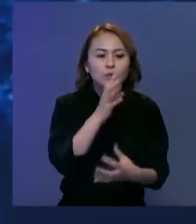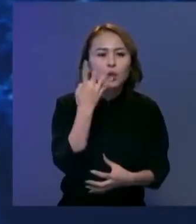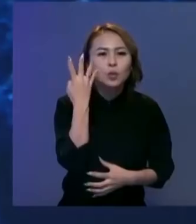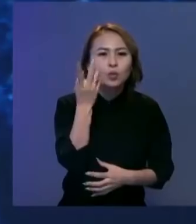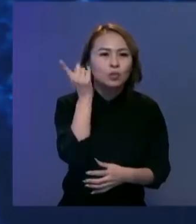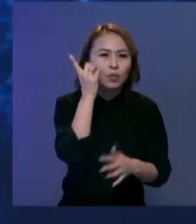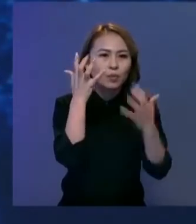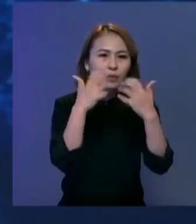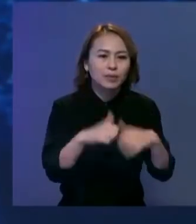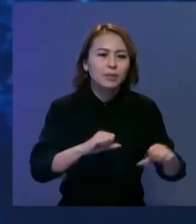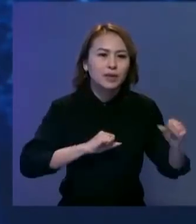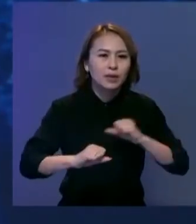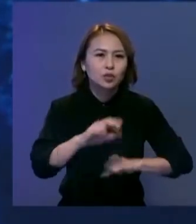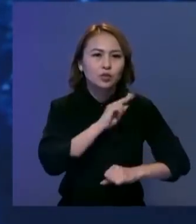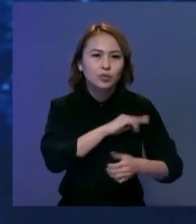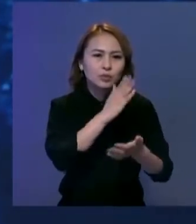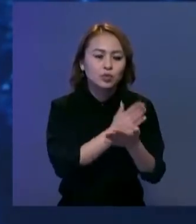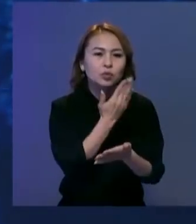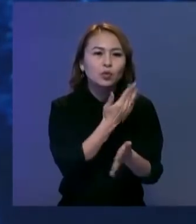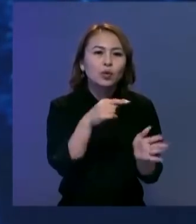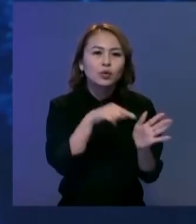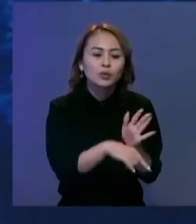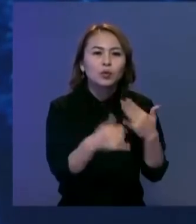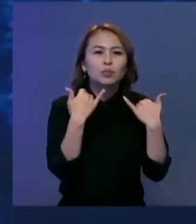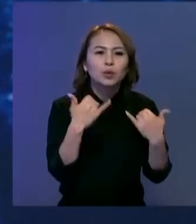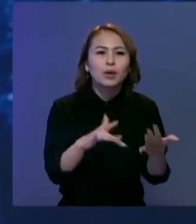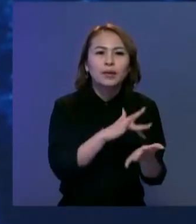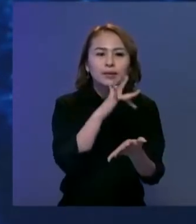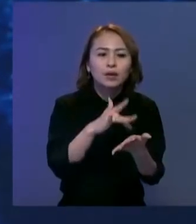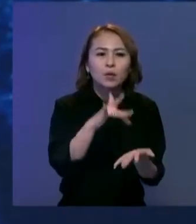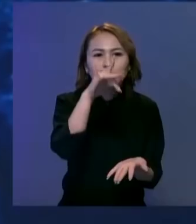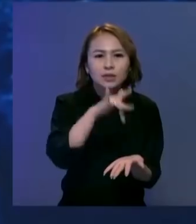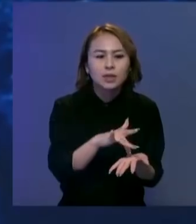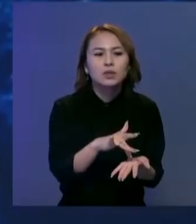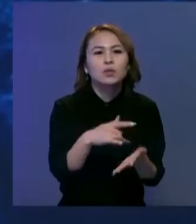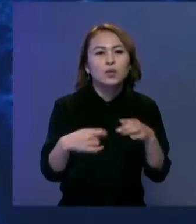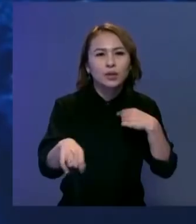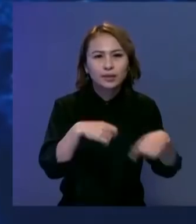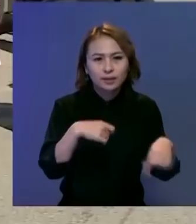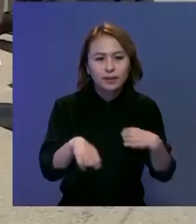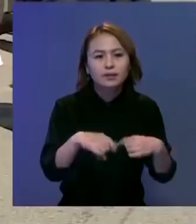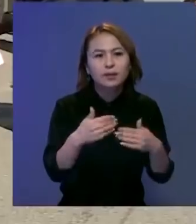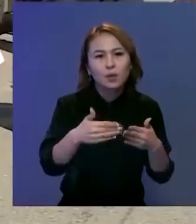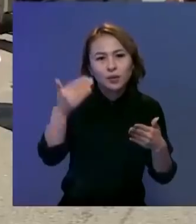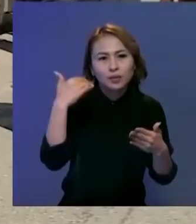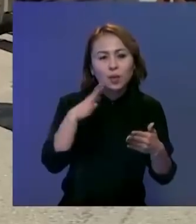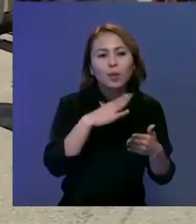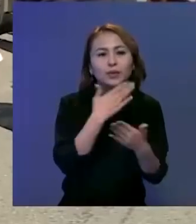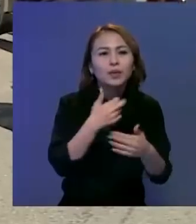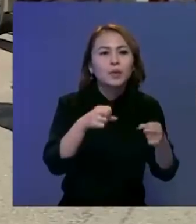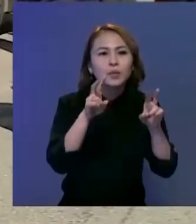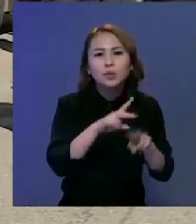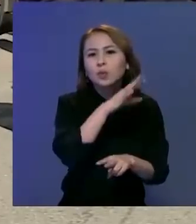автобустығы төрт мобилді бригада жұмыстеп жатыр. Соның біреу бүгін қаланың қақ ортасындағы саулау орталықтарының алдына қойылды.